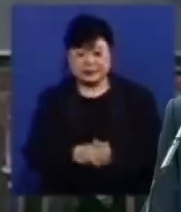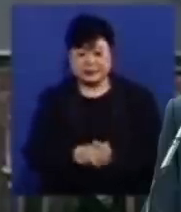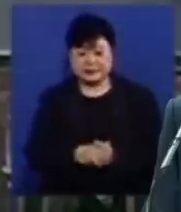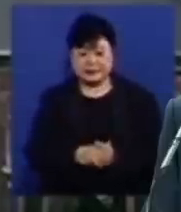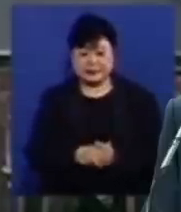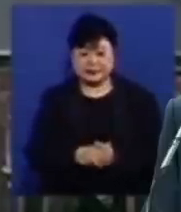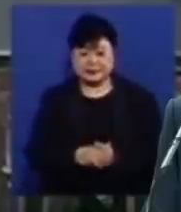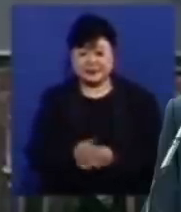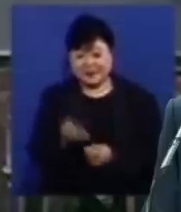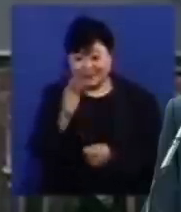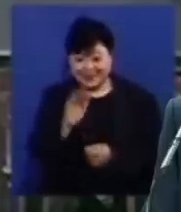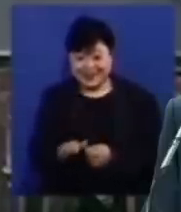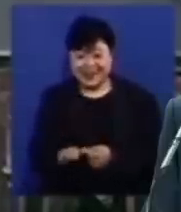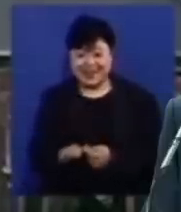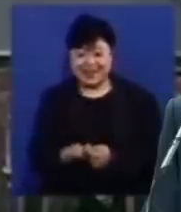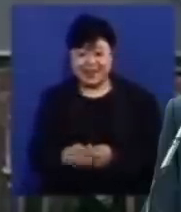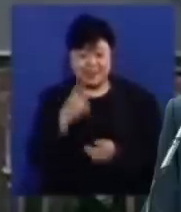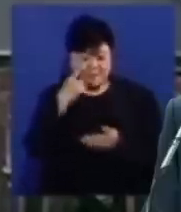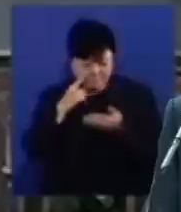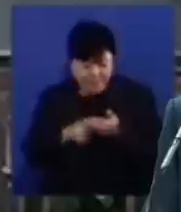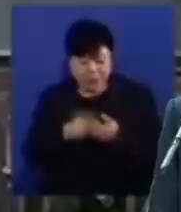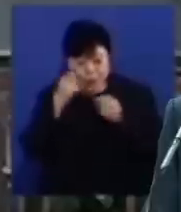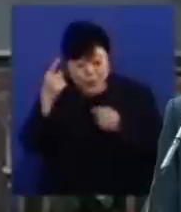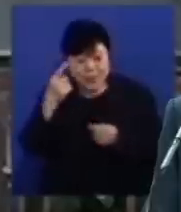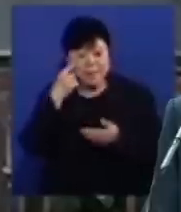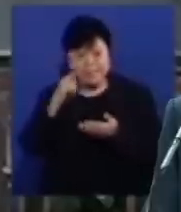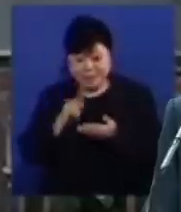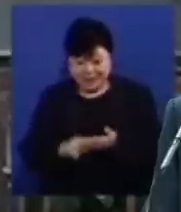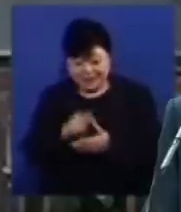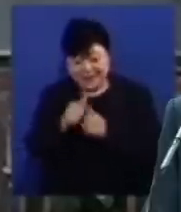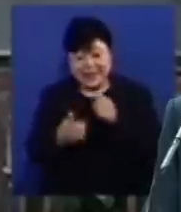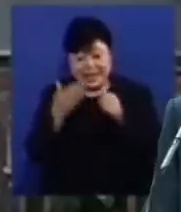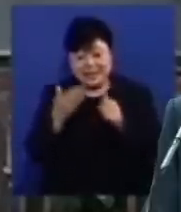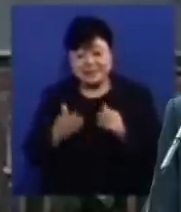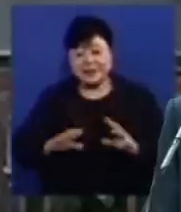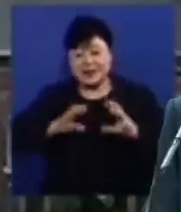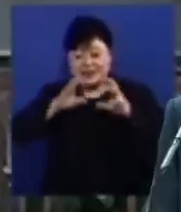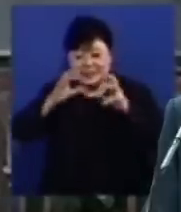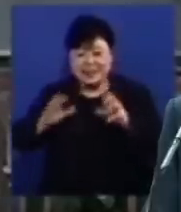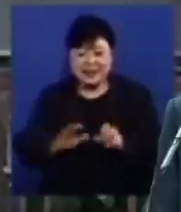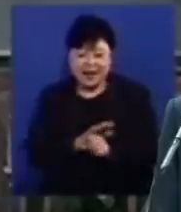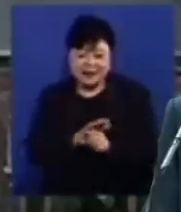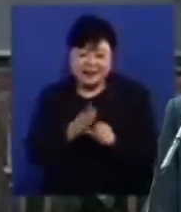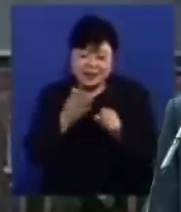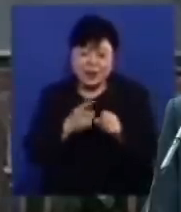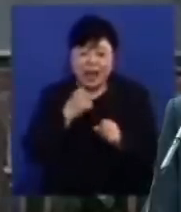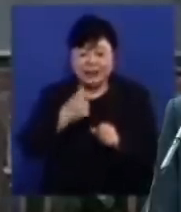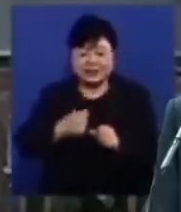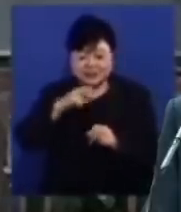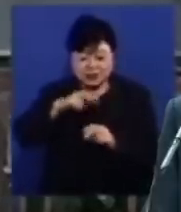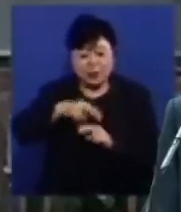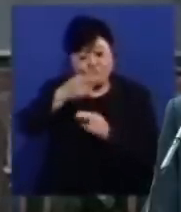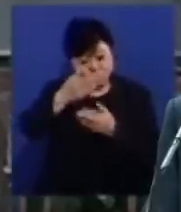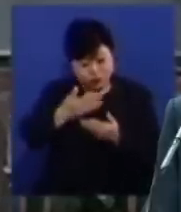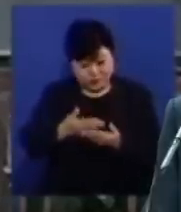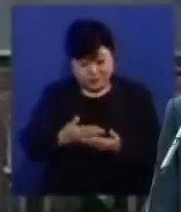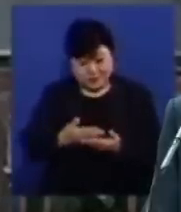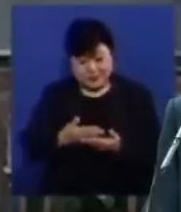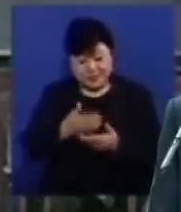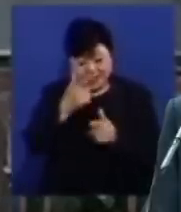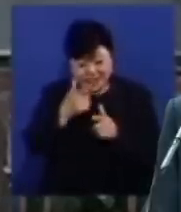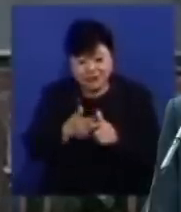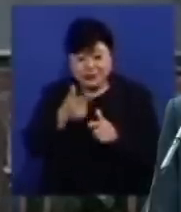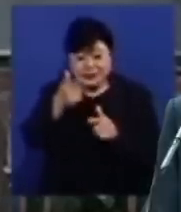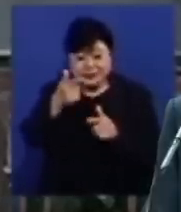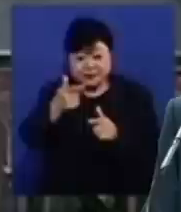가능성이 없습니다. 그런데 우리가 발견한 위대한 발견은 하나님이 세상을 이처럼 사랑하사 독생자를 주셔서